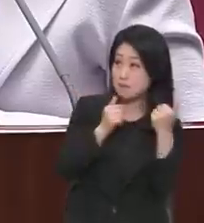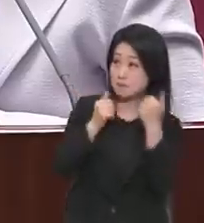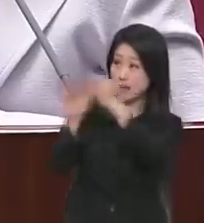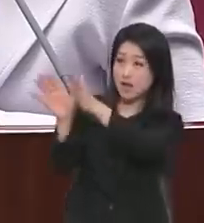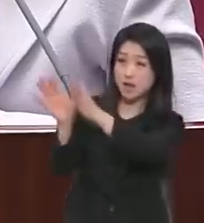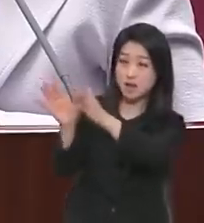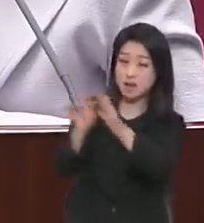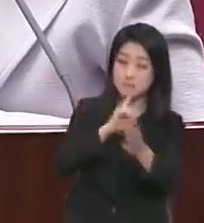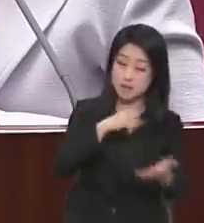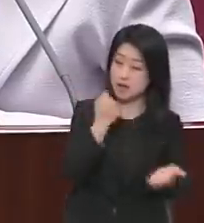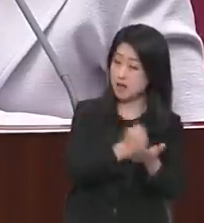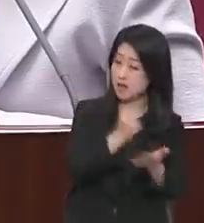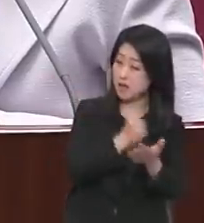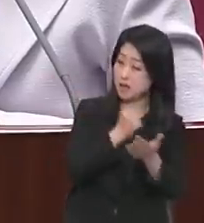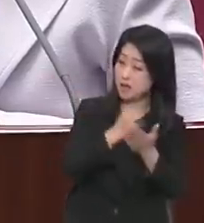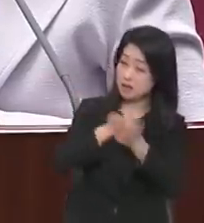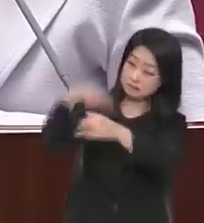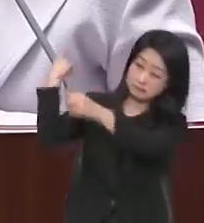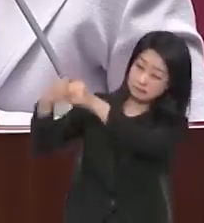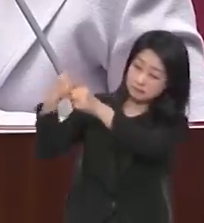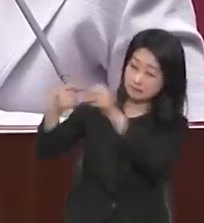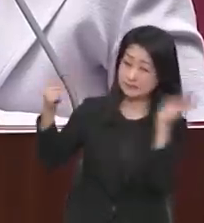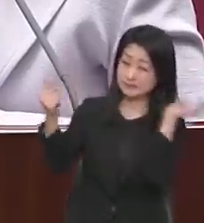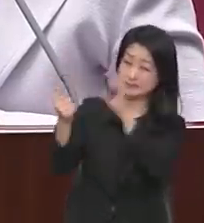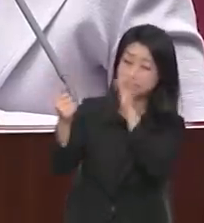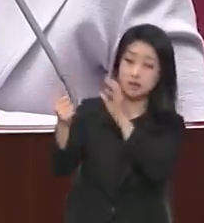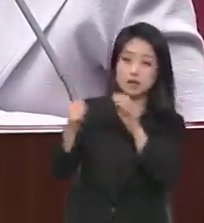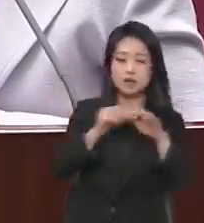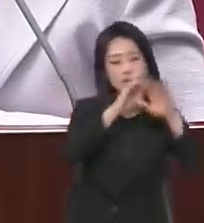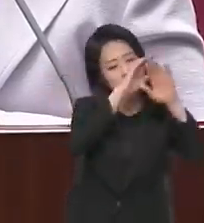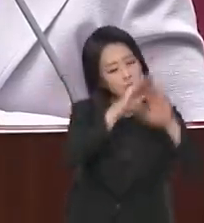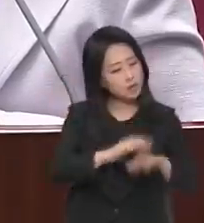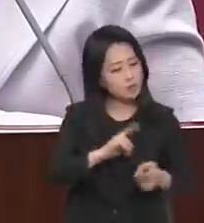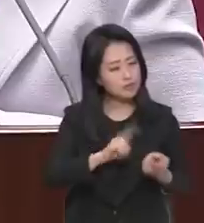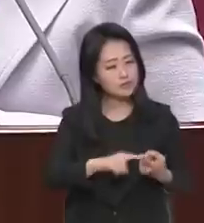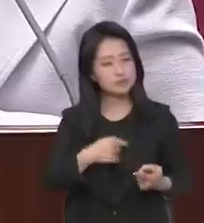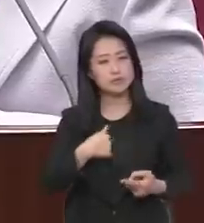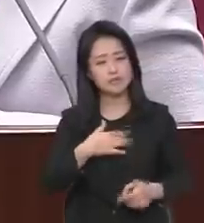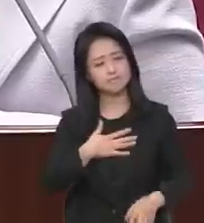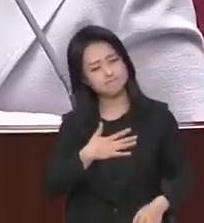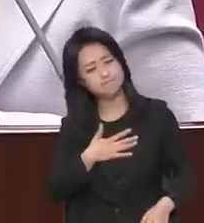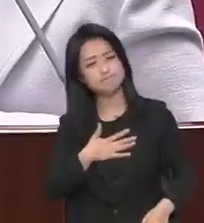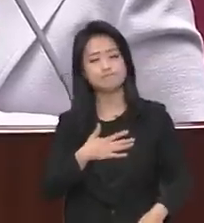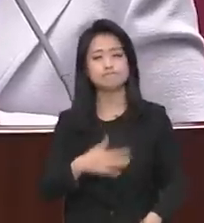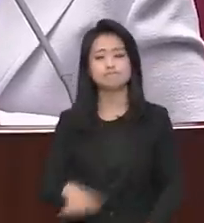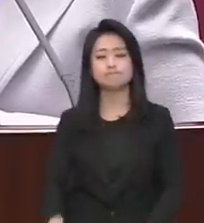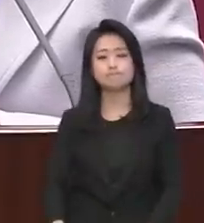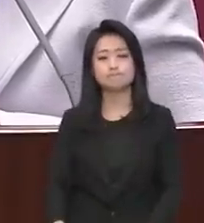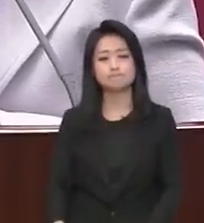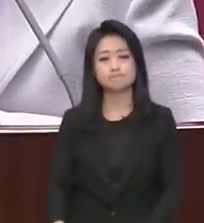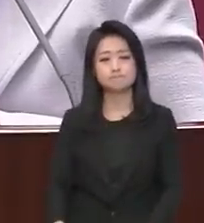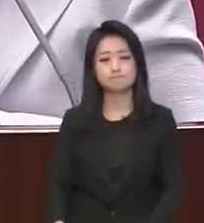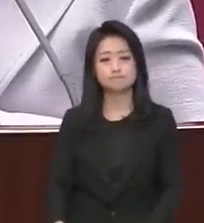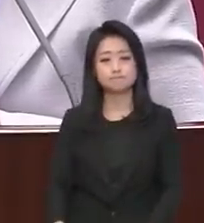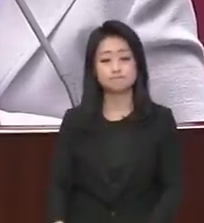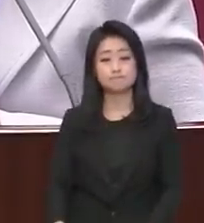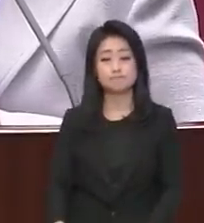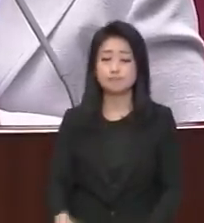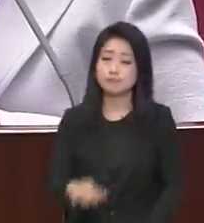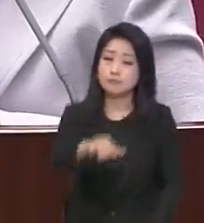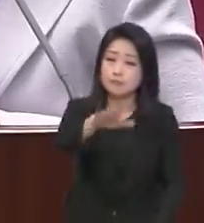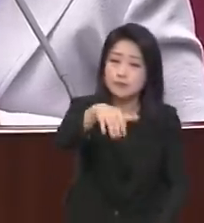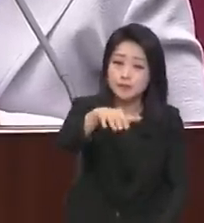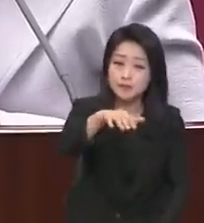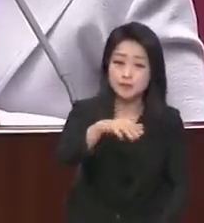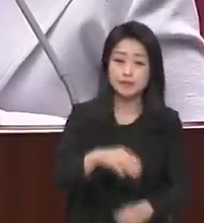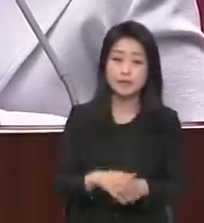용어를 지속적으로 구사하는 것에 대해서 저는 매우 불편하게 생각이 됩니다. 네, 그러면 100번 양보해서